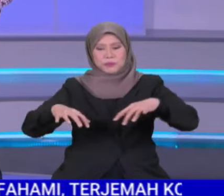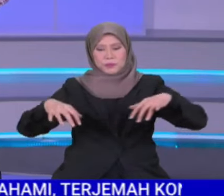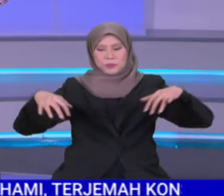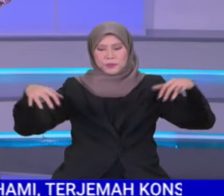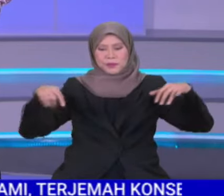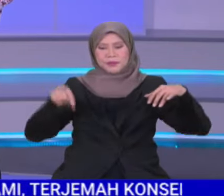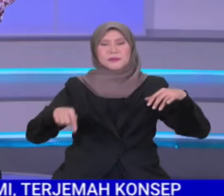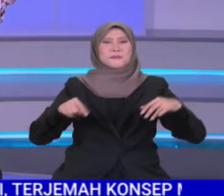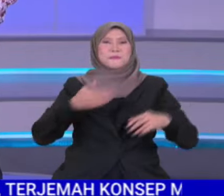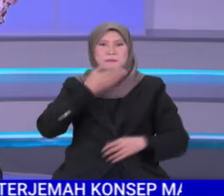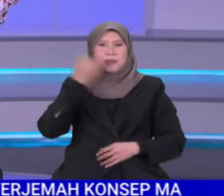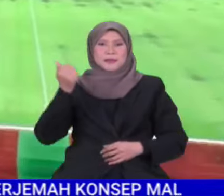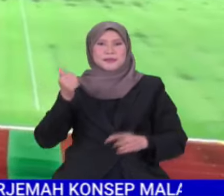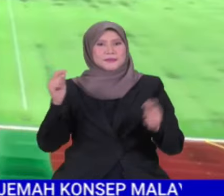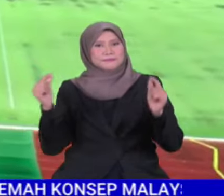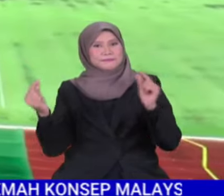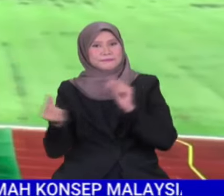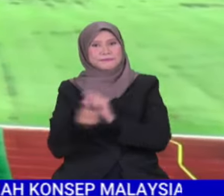bernombor.